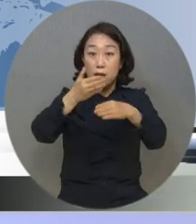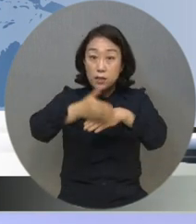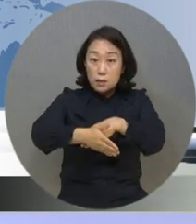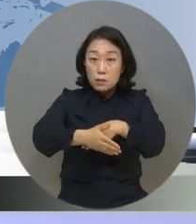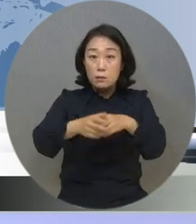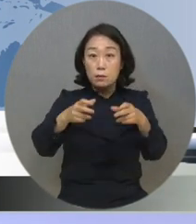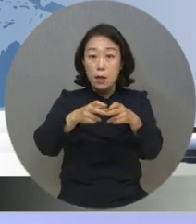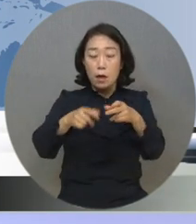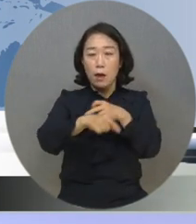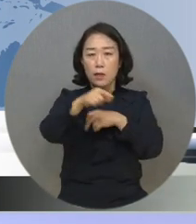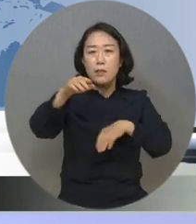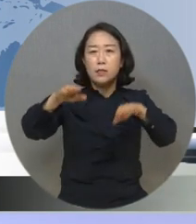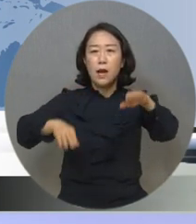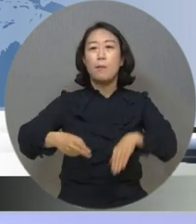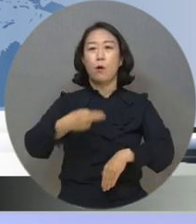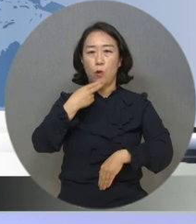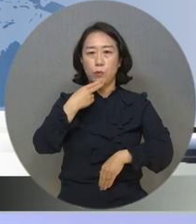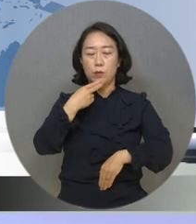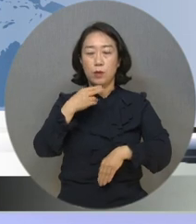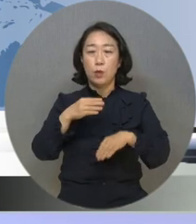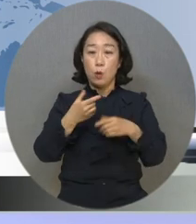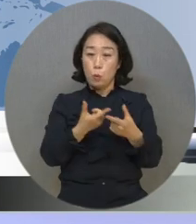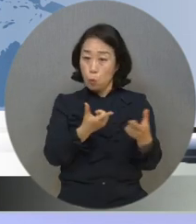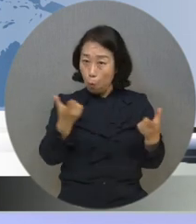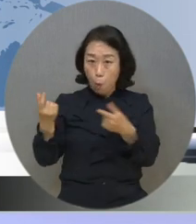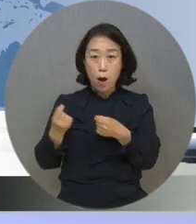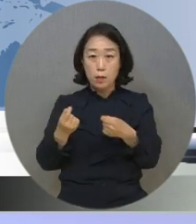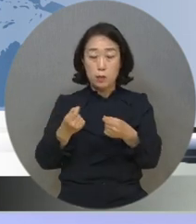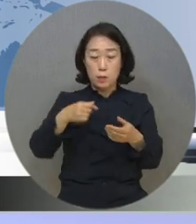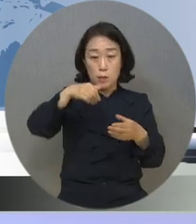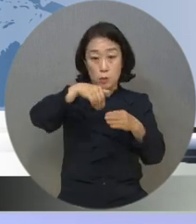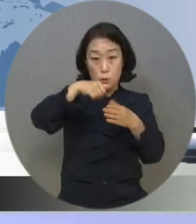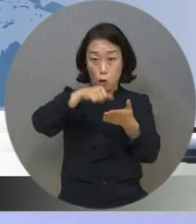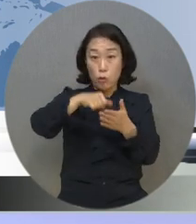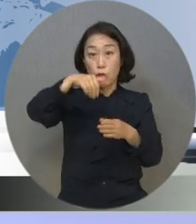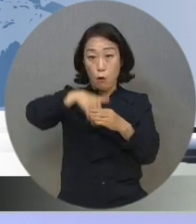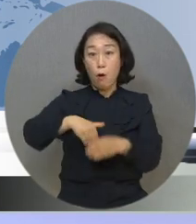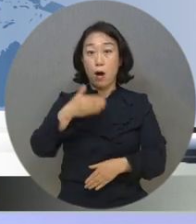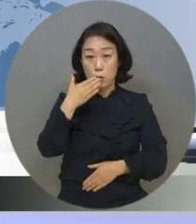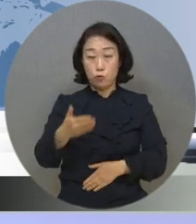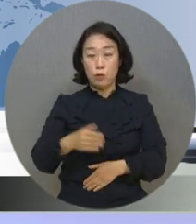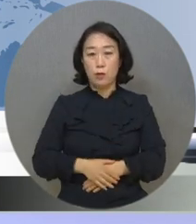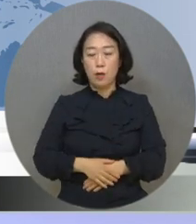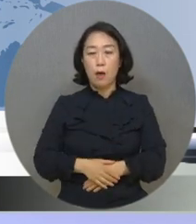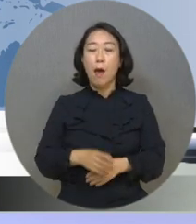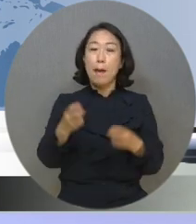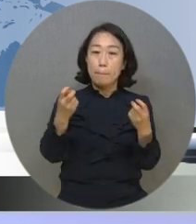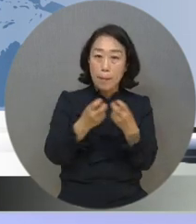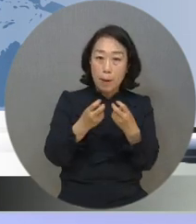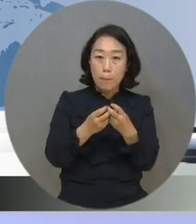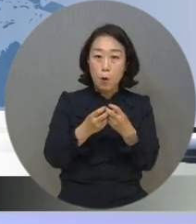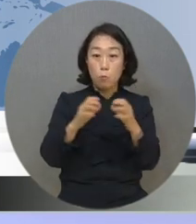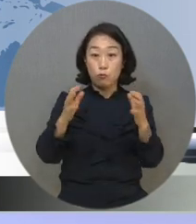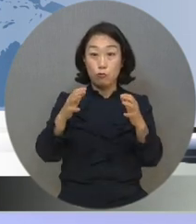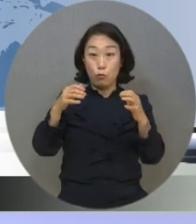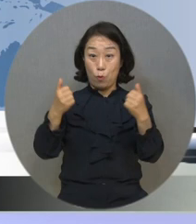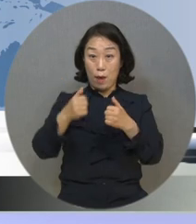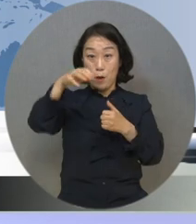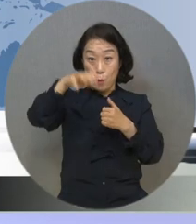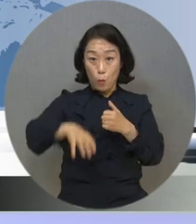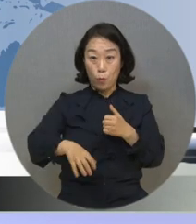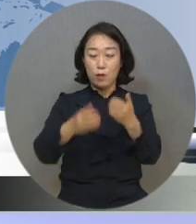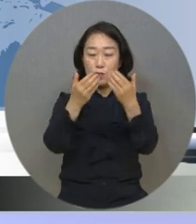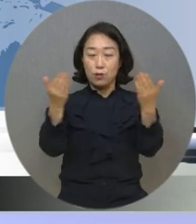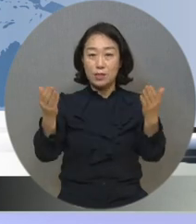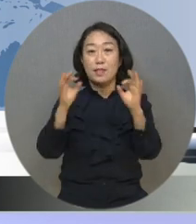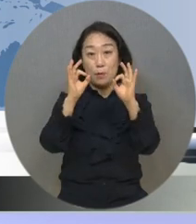국민이 차별받지 않고 공정하게 선거권을 행사할 수 있도록 한국 피플퍼스트가 국회에서 전시회를 가졌습니다.